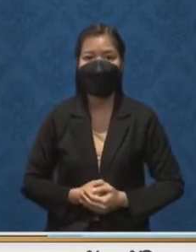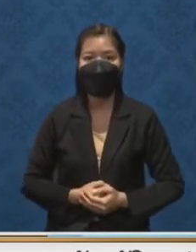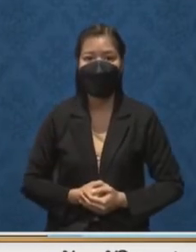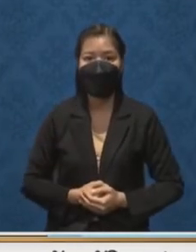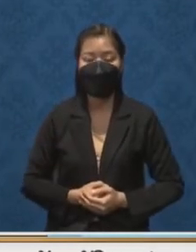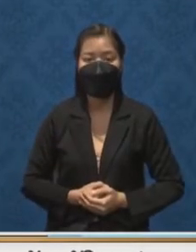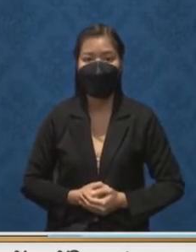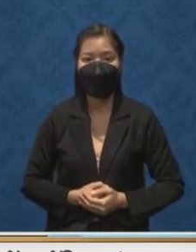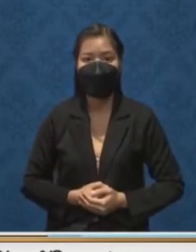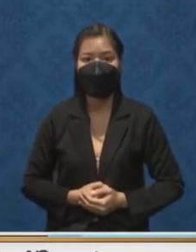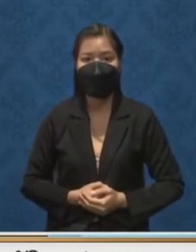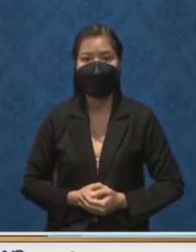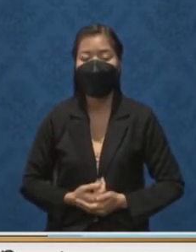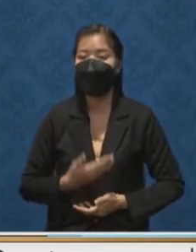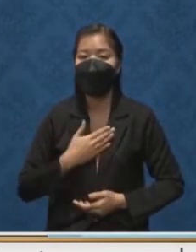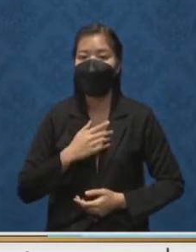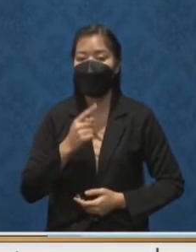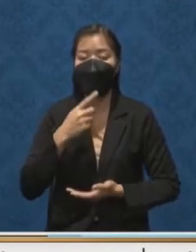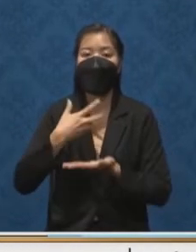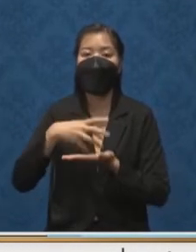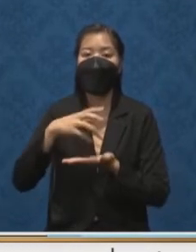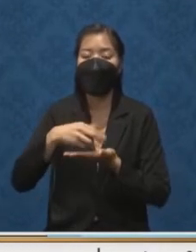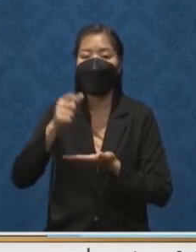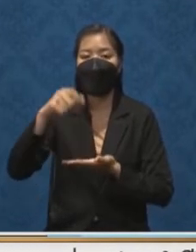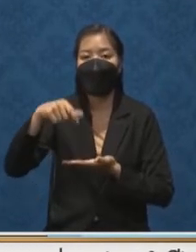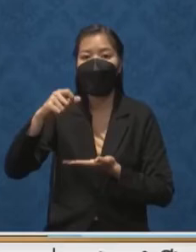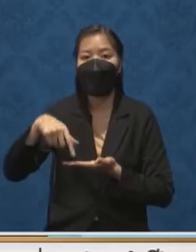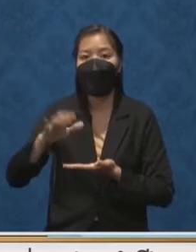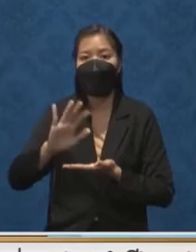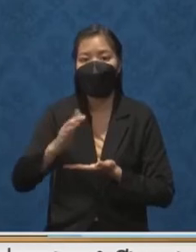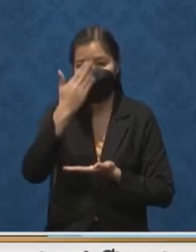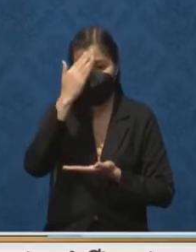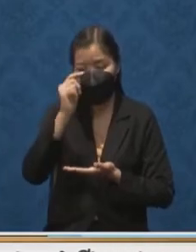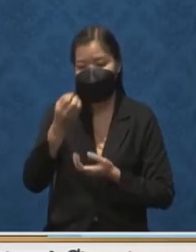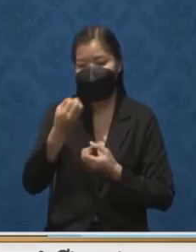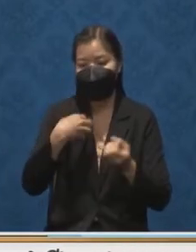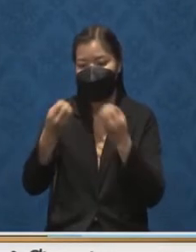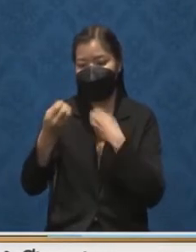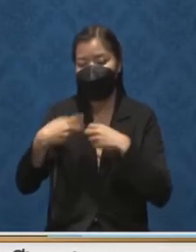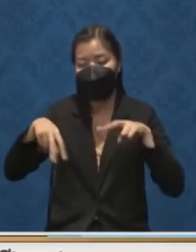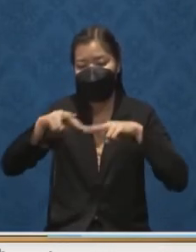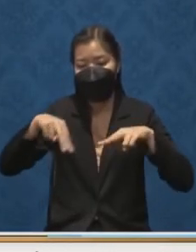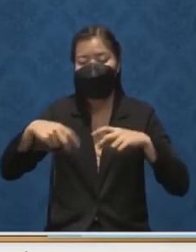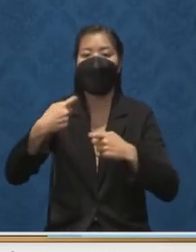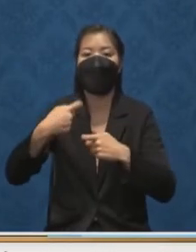ทานอภิปรายแล้วมันตรวจ humanoschain